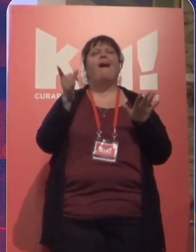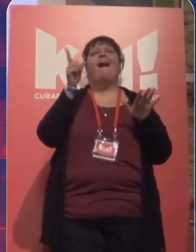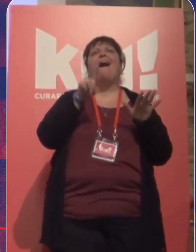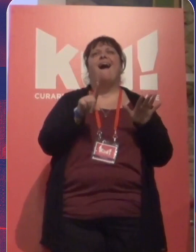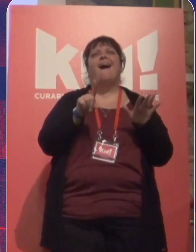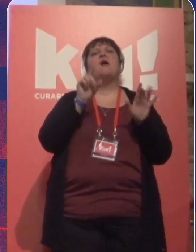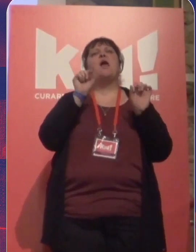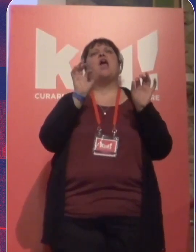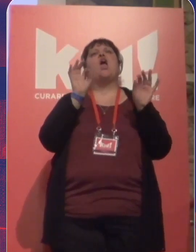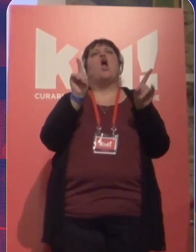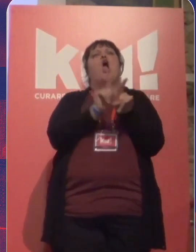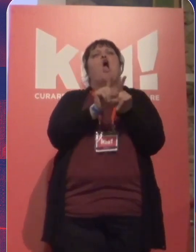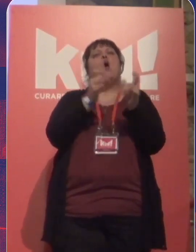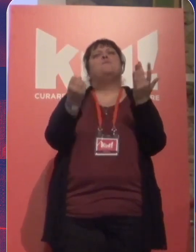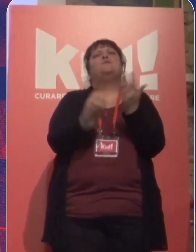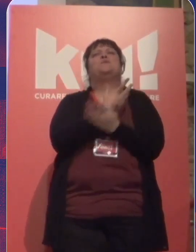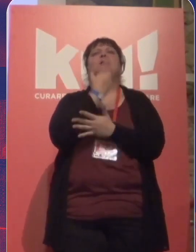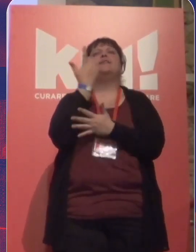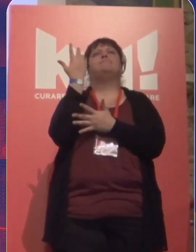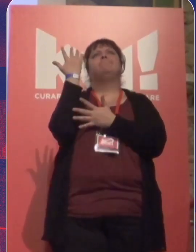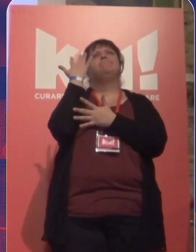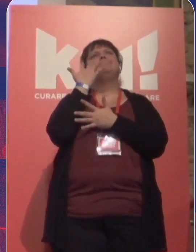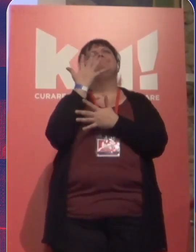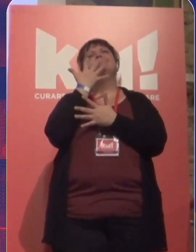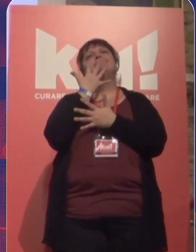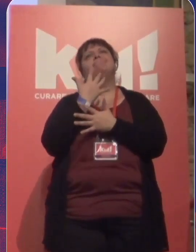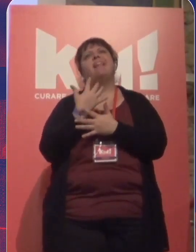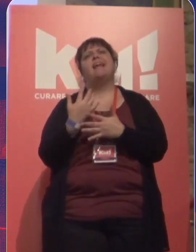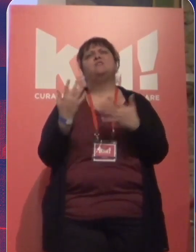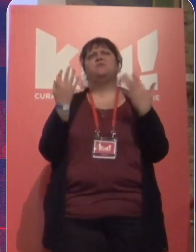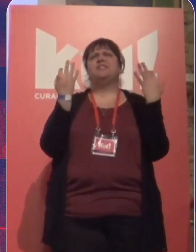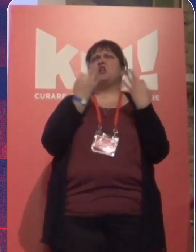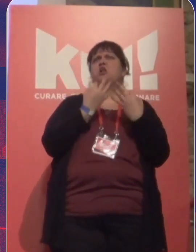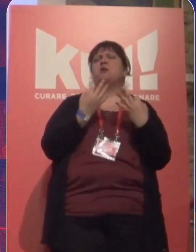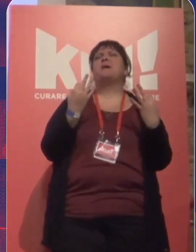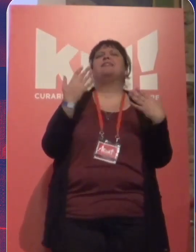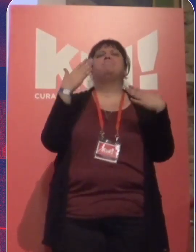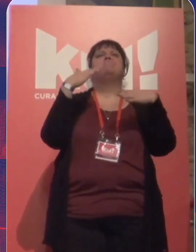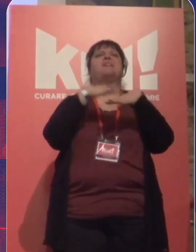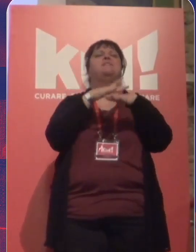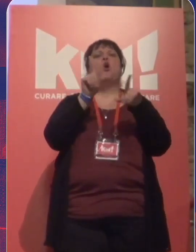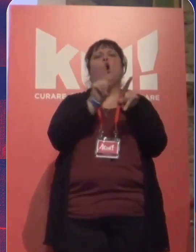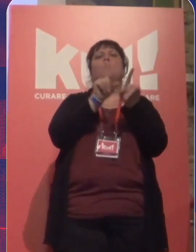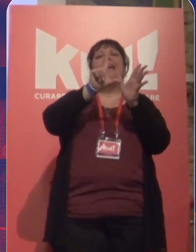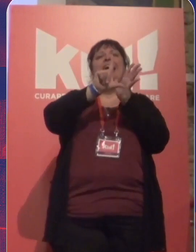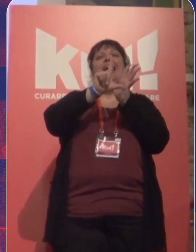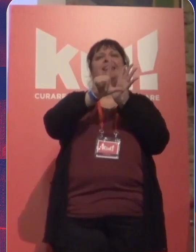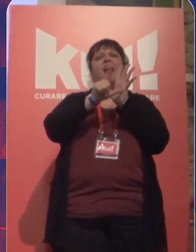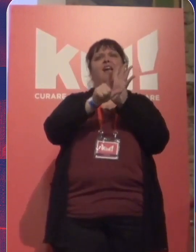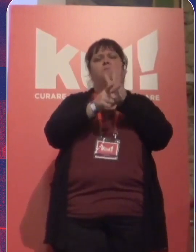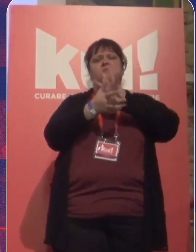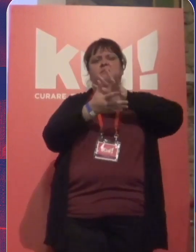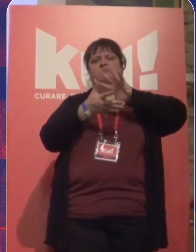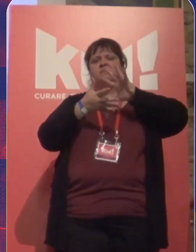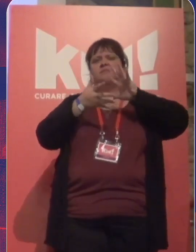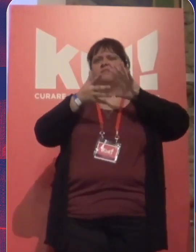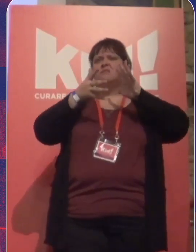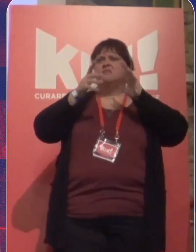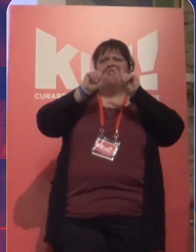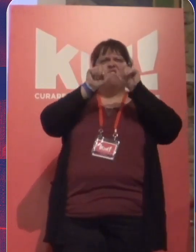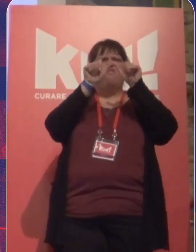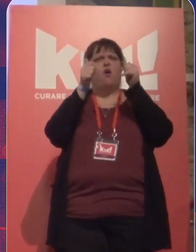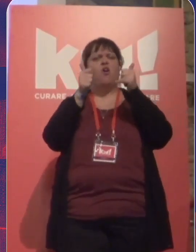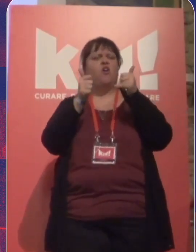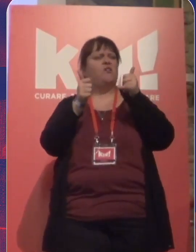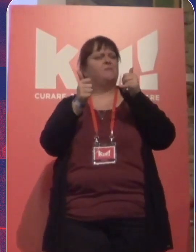un'alterazione profonda del tempo cioè l'idea che appunto non vi sia più avvenire o quantomeno che